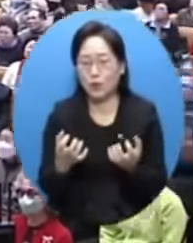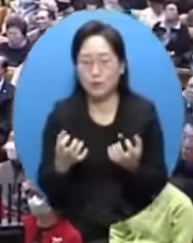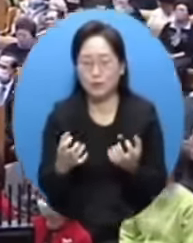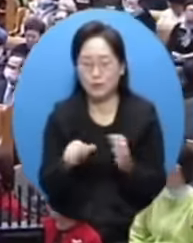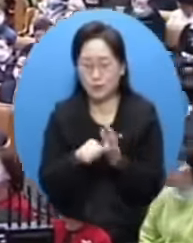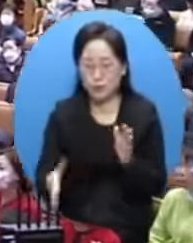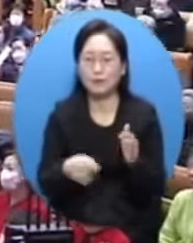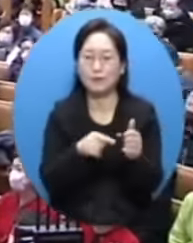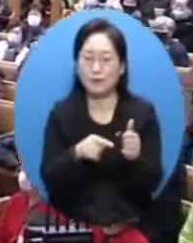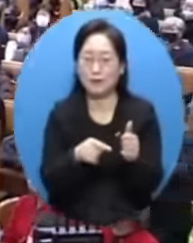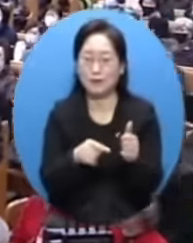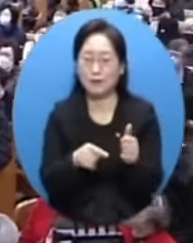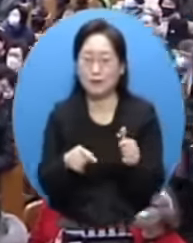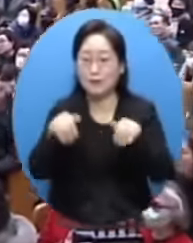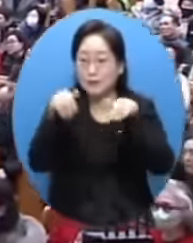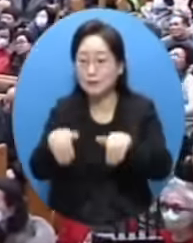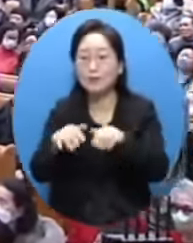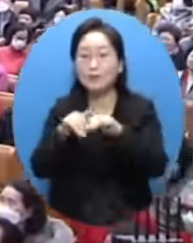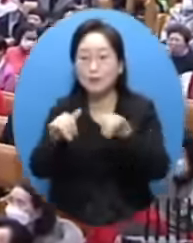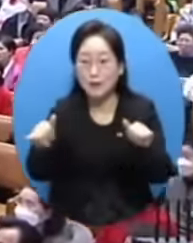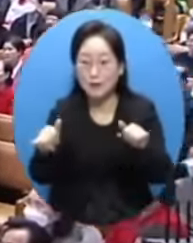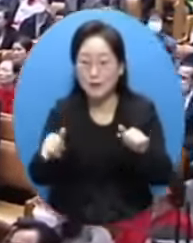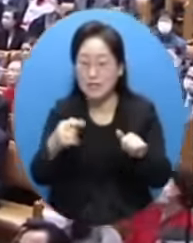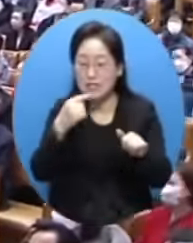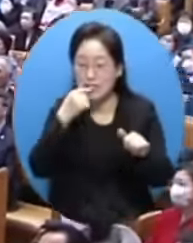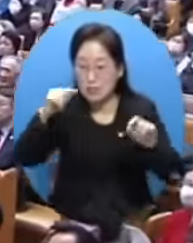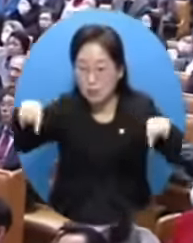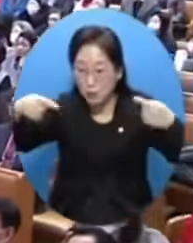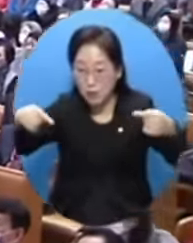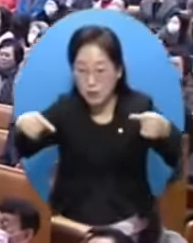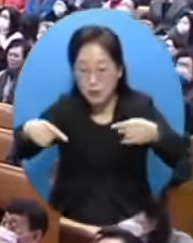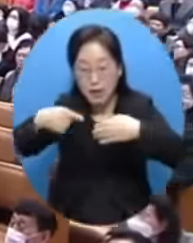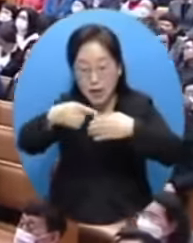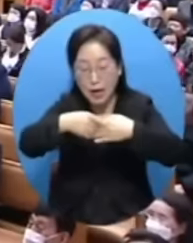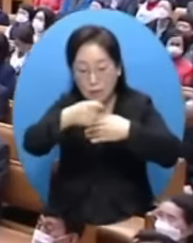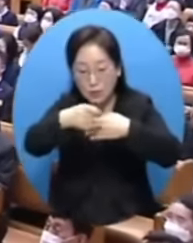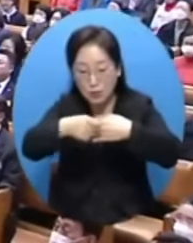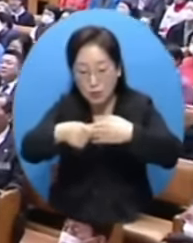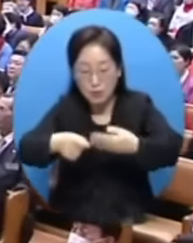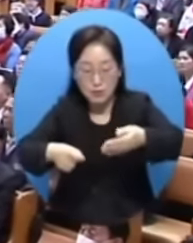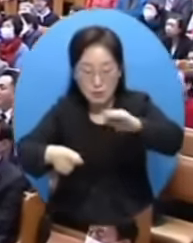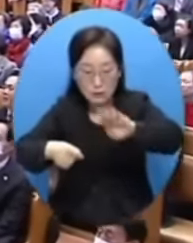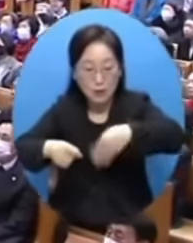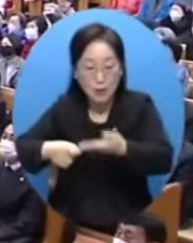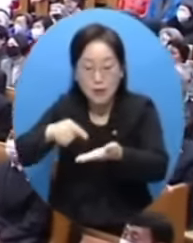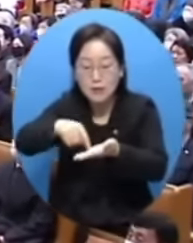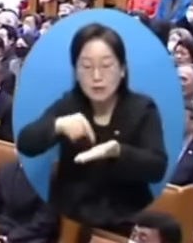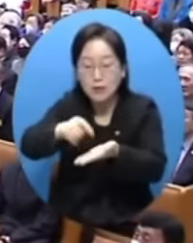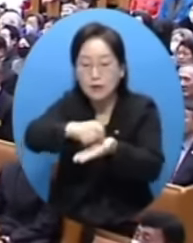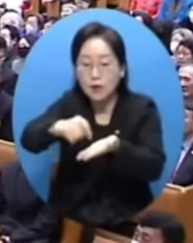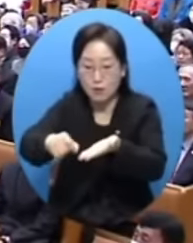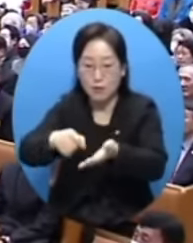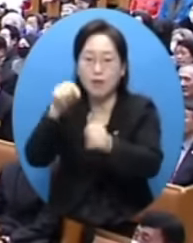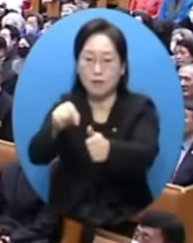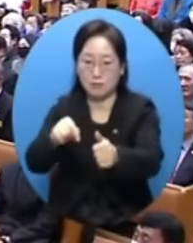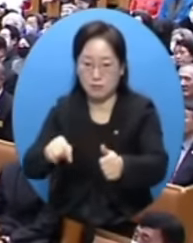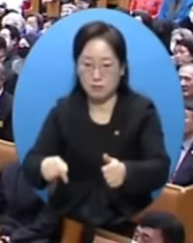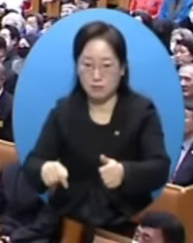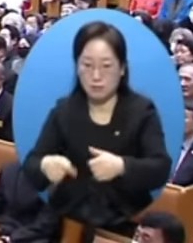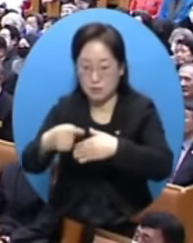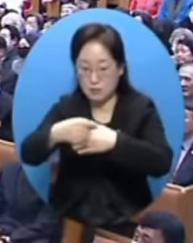유명합니다 모든 직원들에게 종이 안면만 쓰고 절대 못 버리고 이면지를 다 쓰게 했습니다 이면지를 쓰게